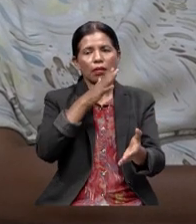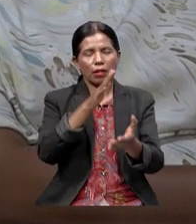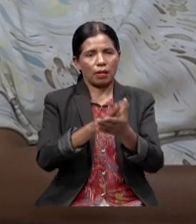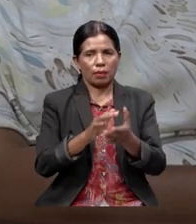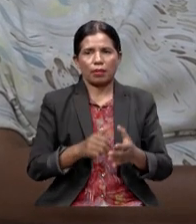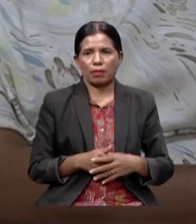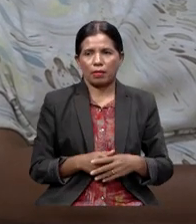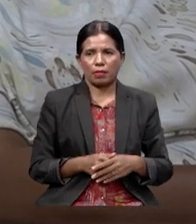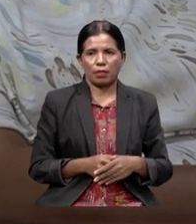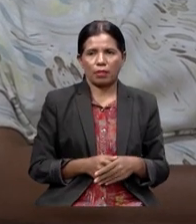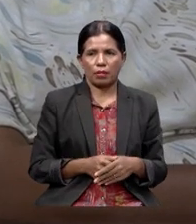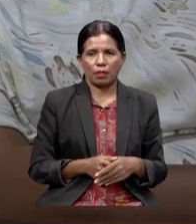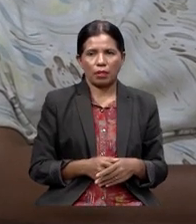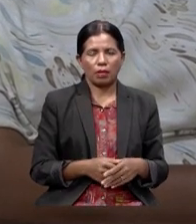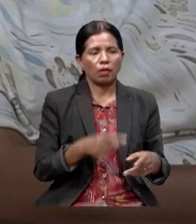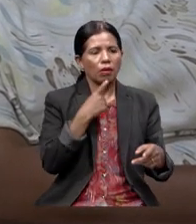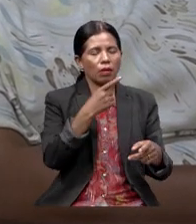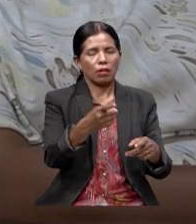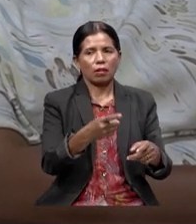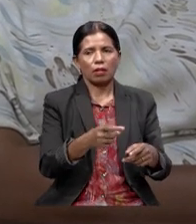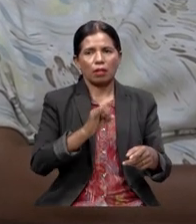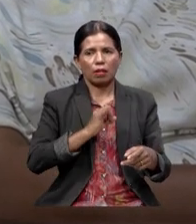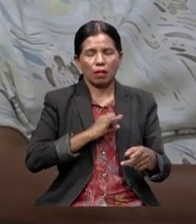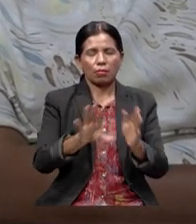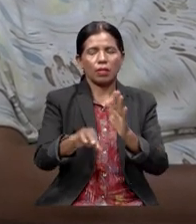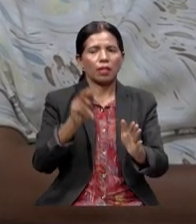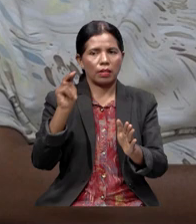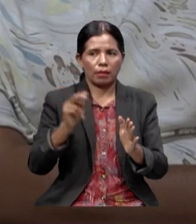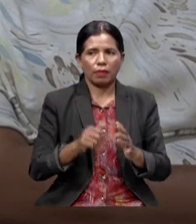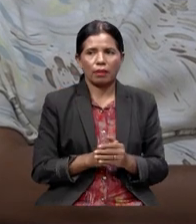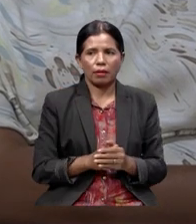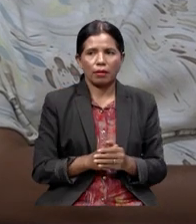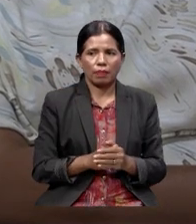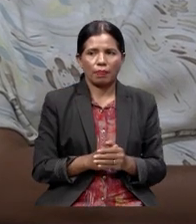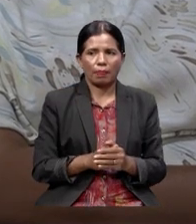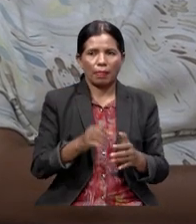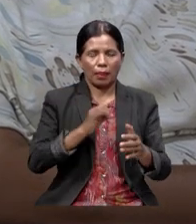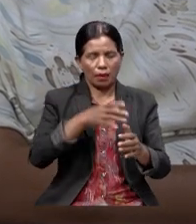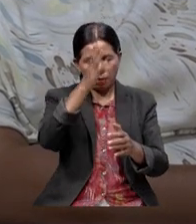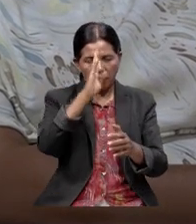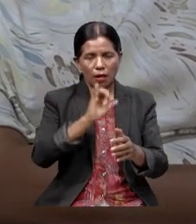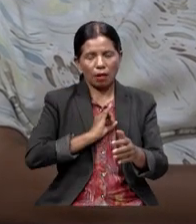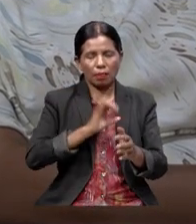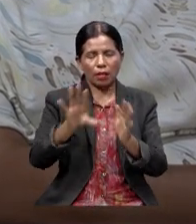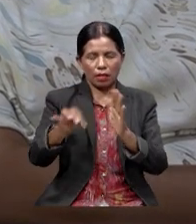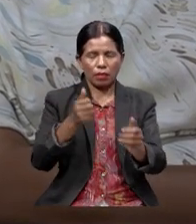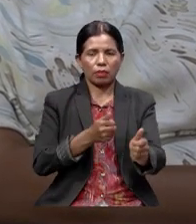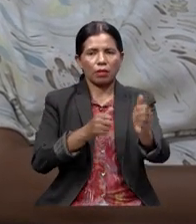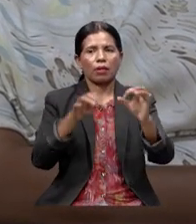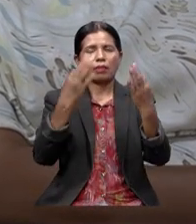dah. Hal dia bawaan firkuan, wah sih sendiri tanpa ni kau makhilinya. Lalu ni kau mau makhilinya, ulah bela tuir falam family sih